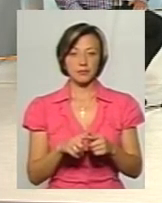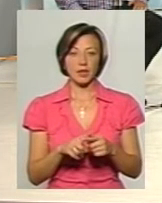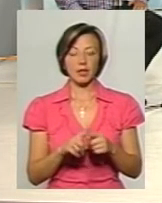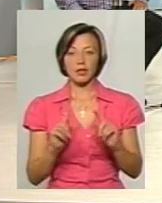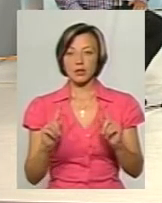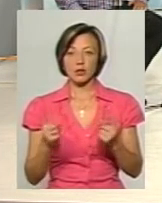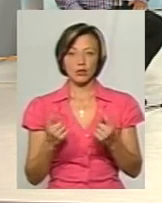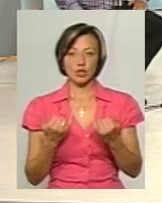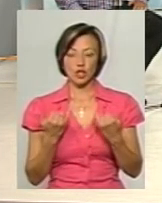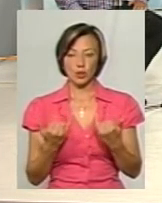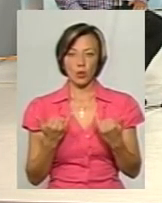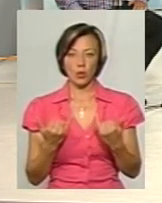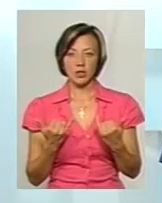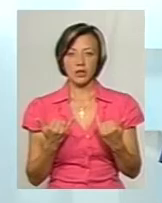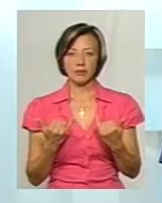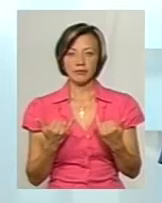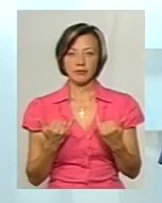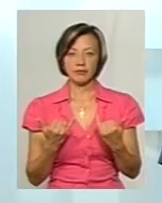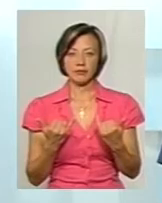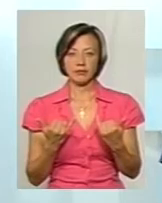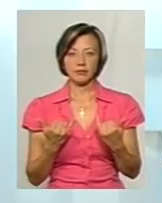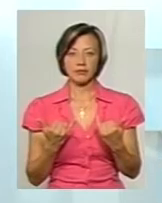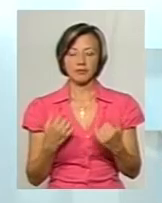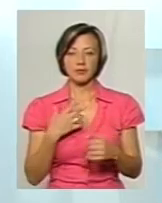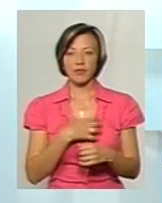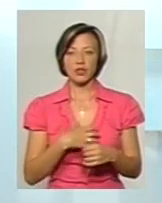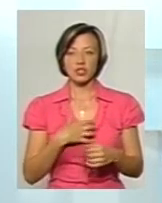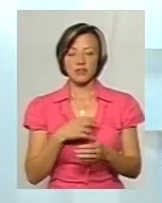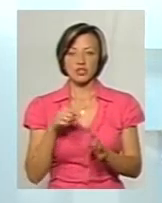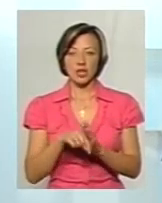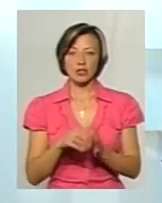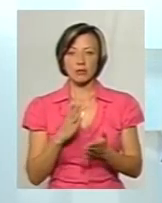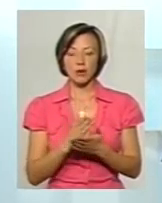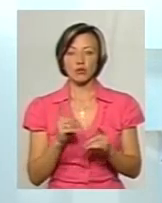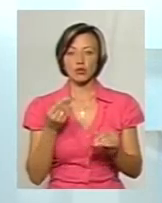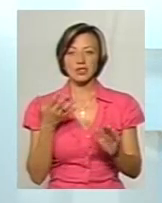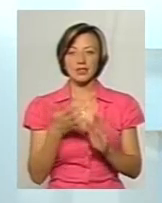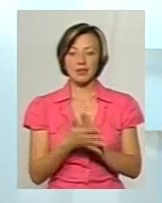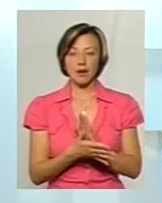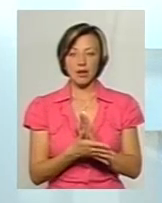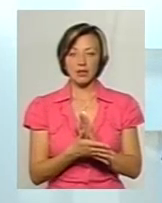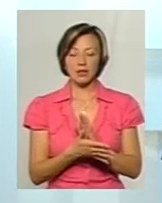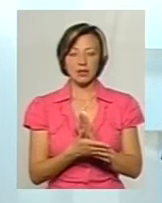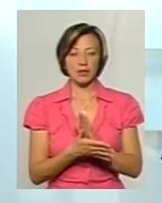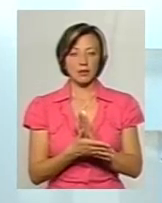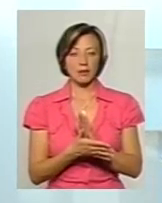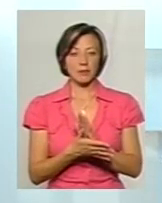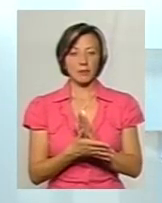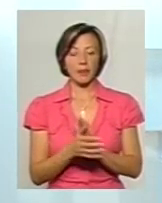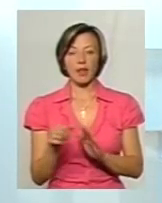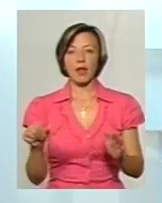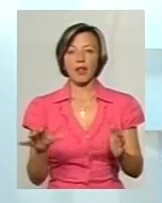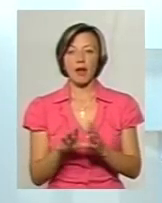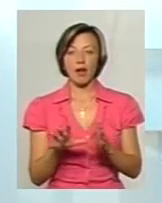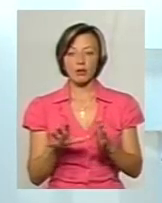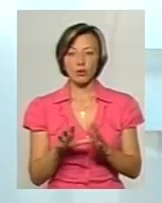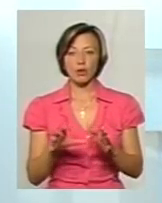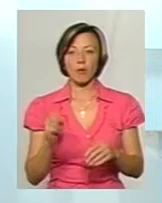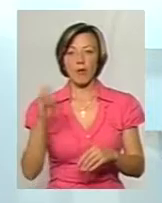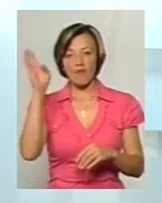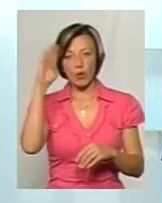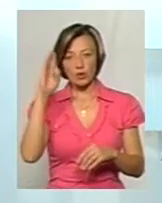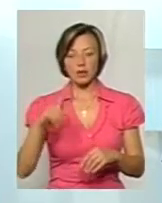дуже сьогодні грає важливу роль, тому що затрати йдуть по електроенергії, по